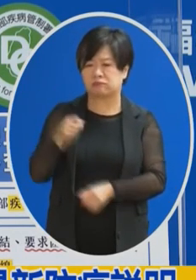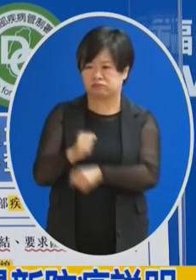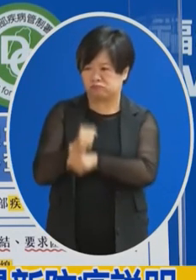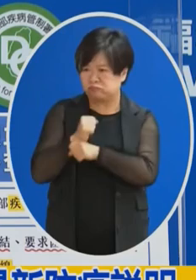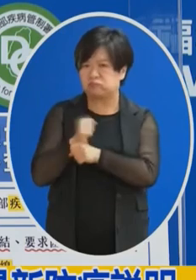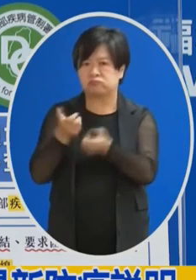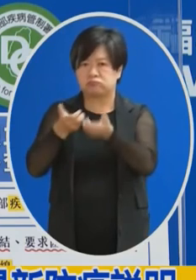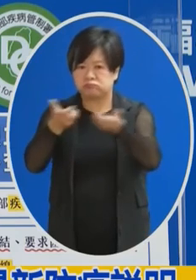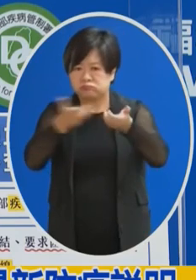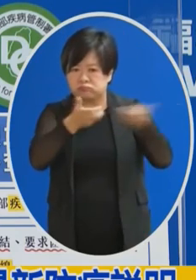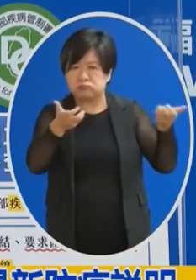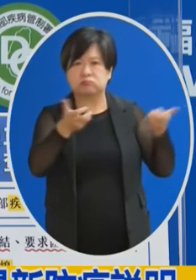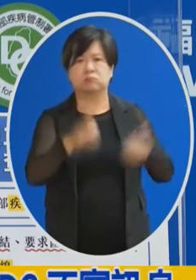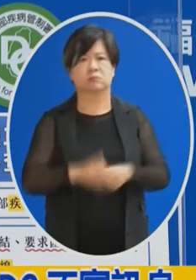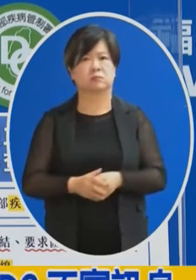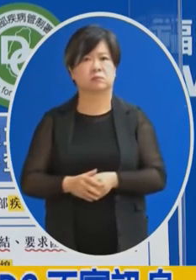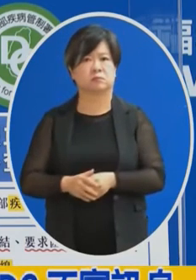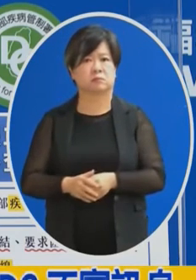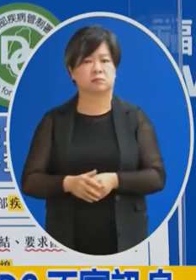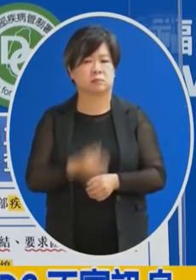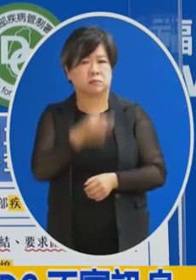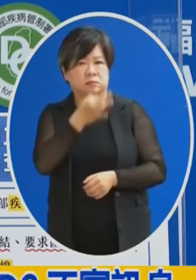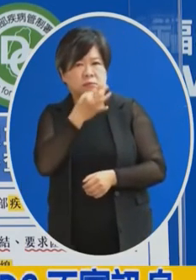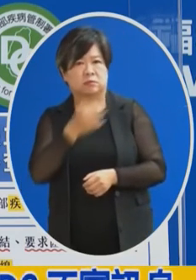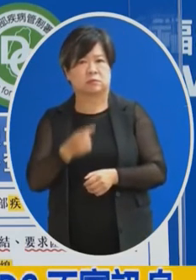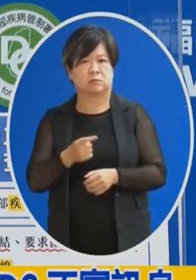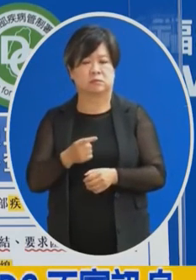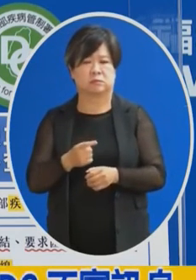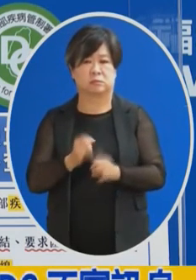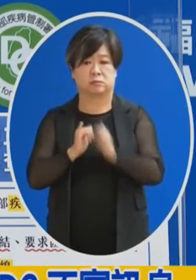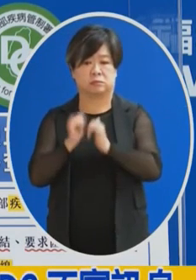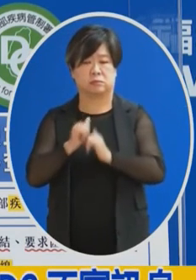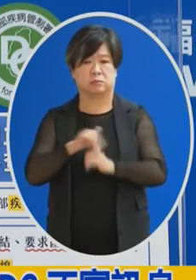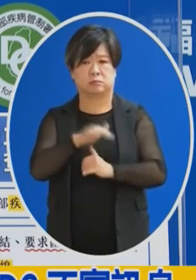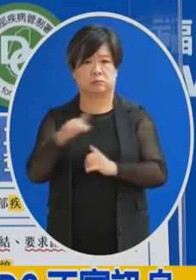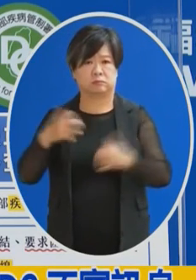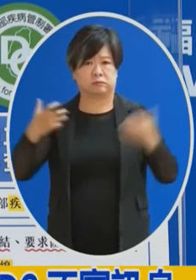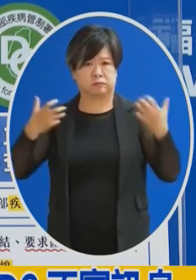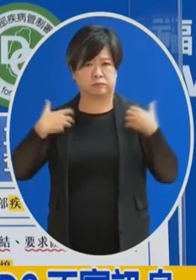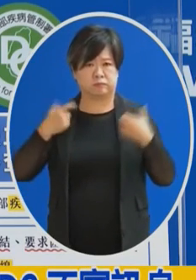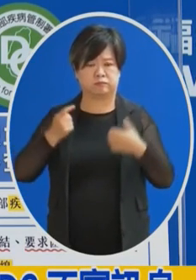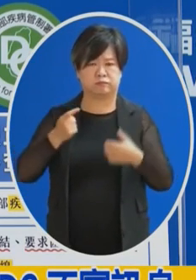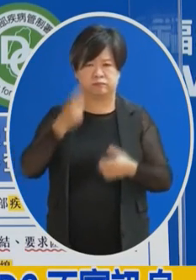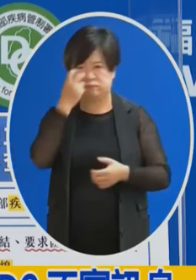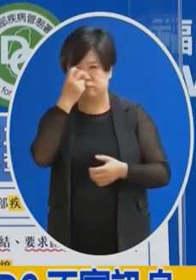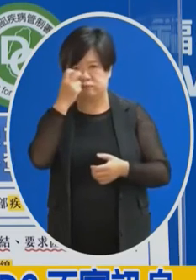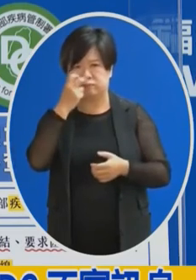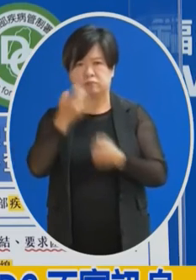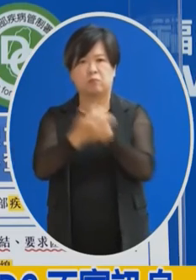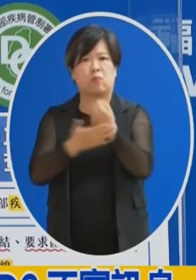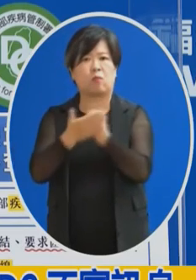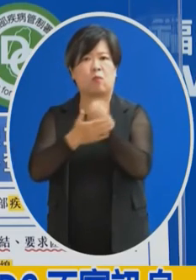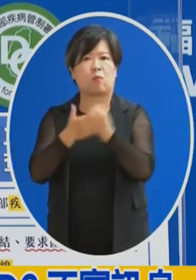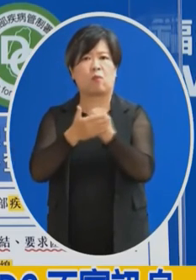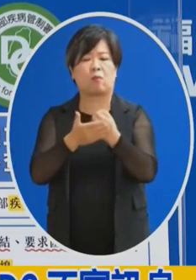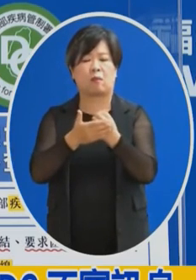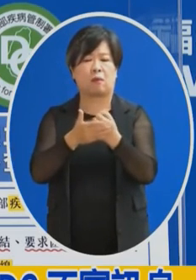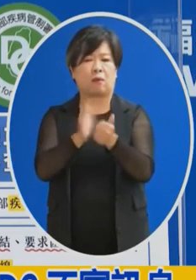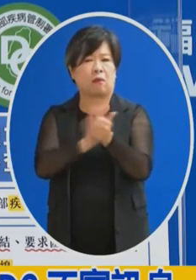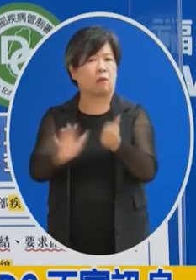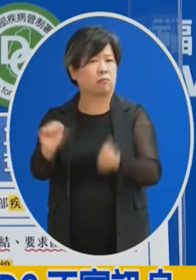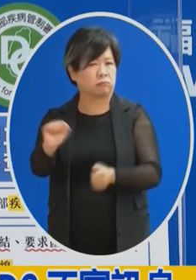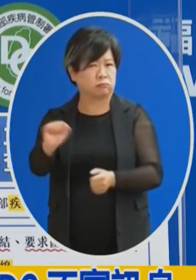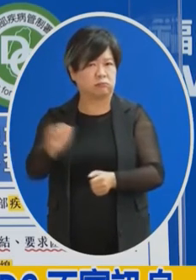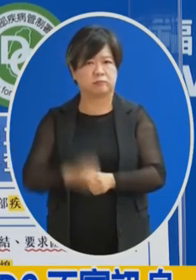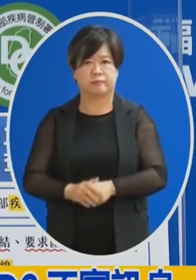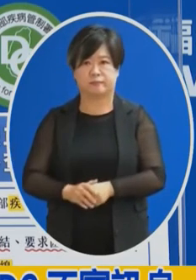这个部分，那避免我们维持社会治安的警力会去受到影响。不过目前几